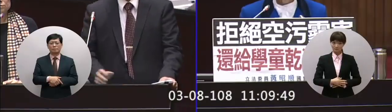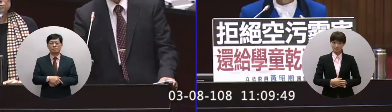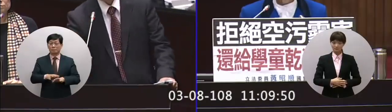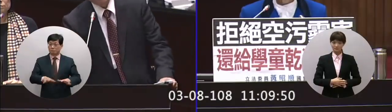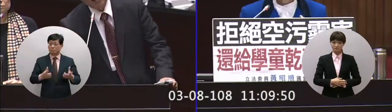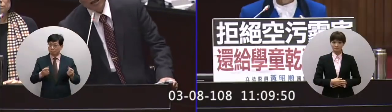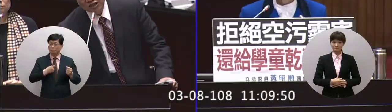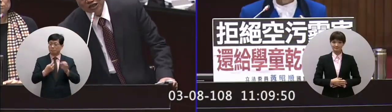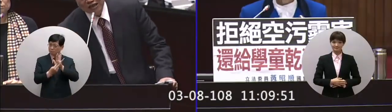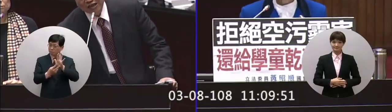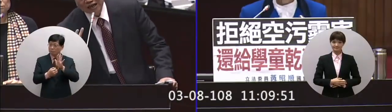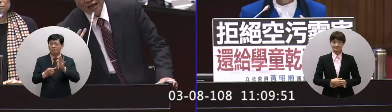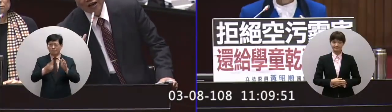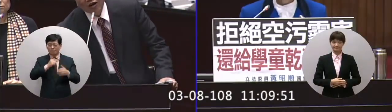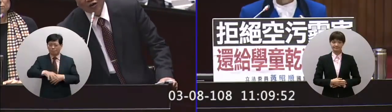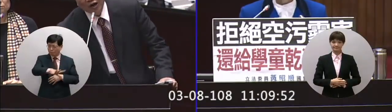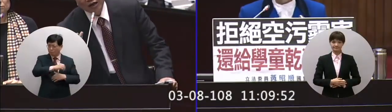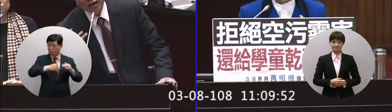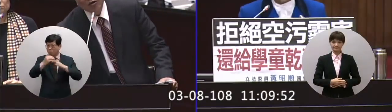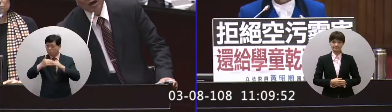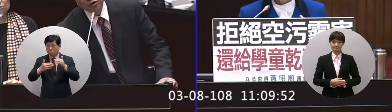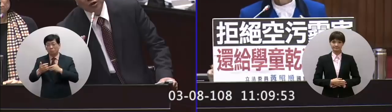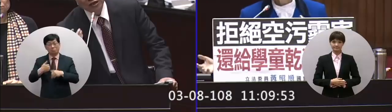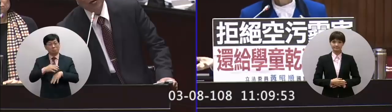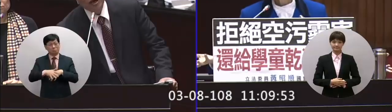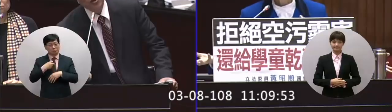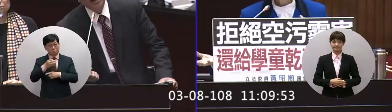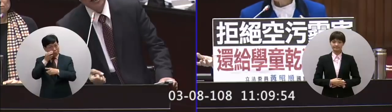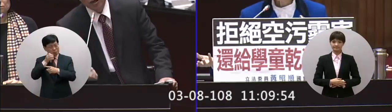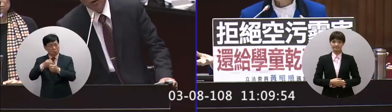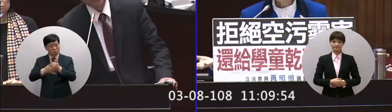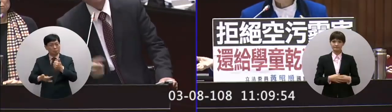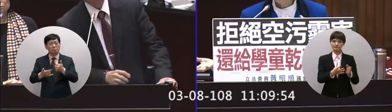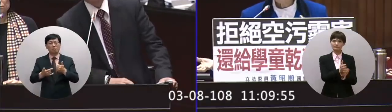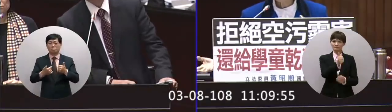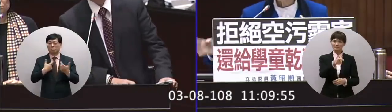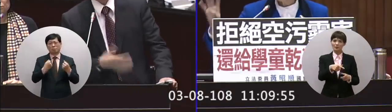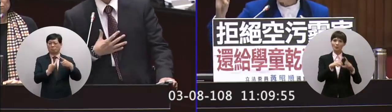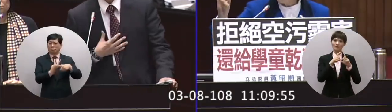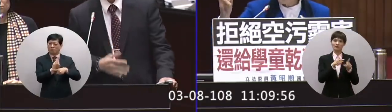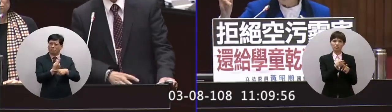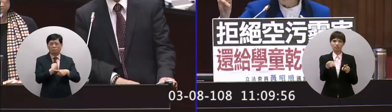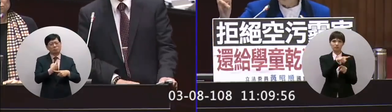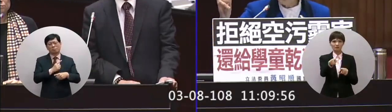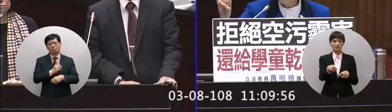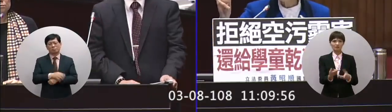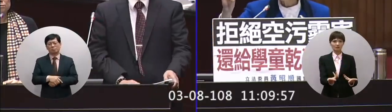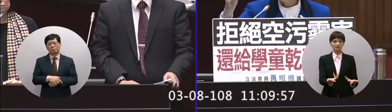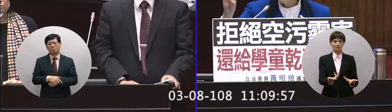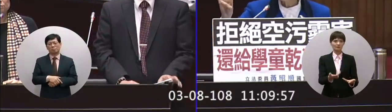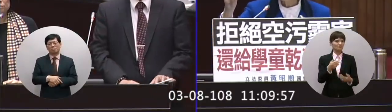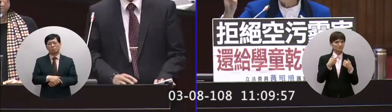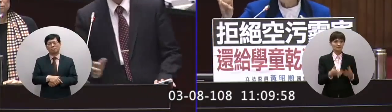这我一直强调啦，这是爱大家来吼，我来看委员家看安怎。 部长，请你不要回避问题。我这四个问